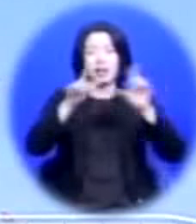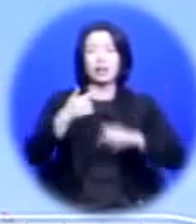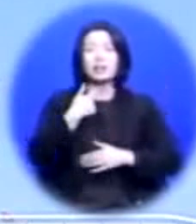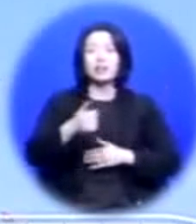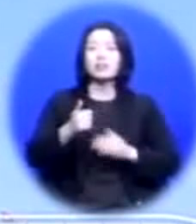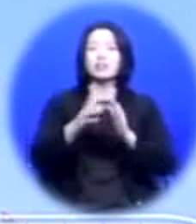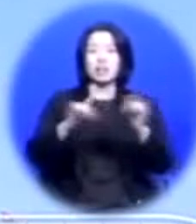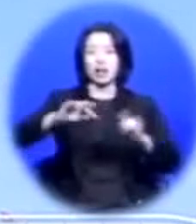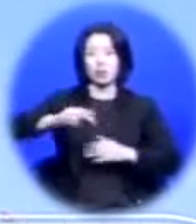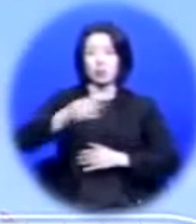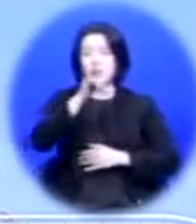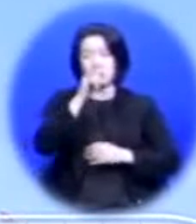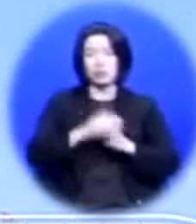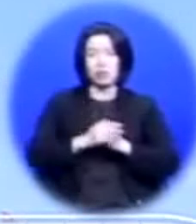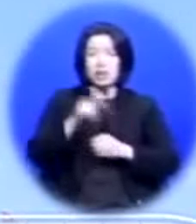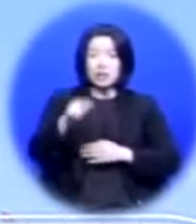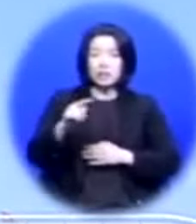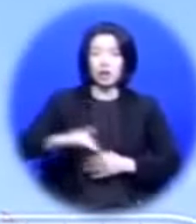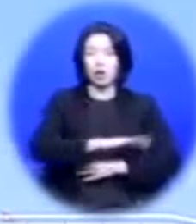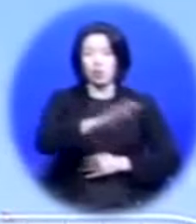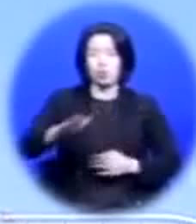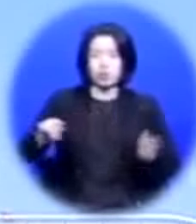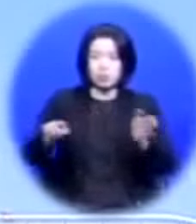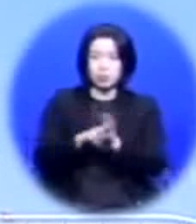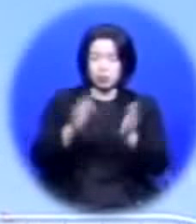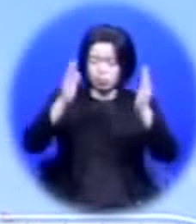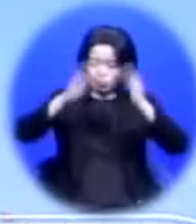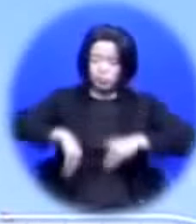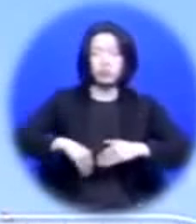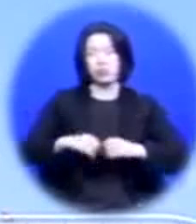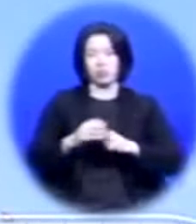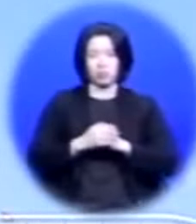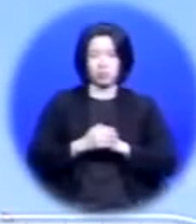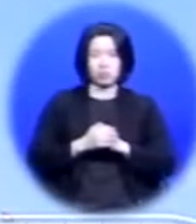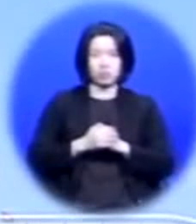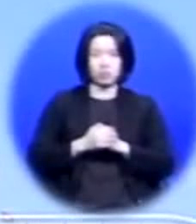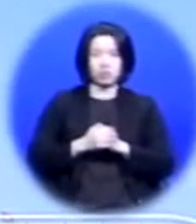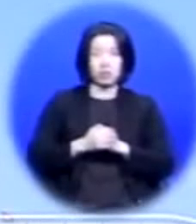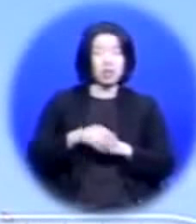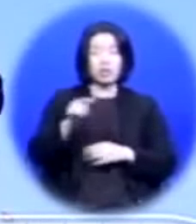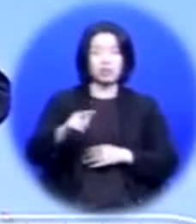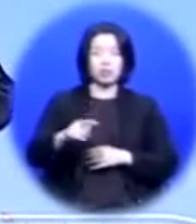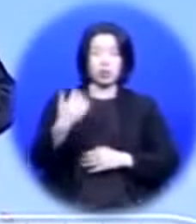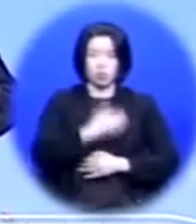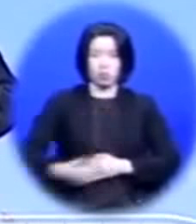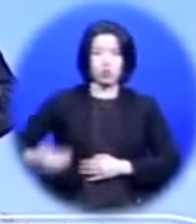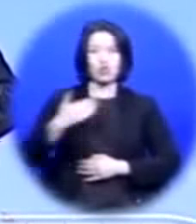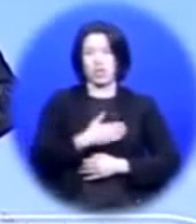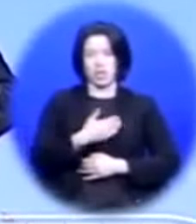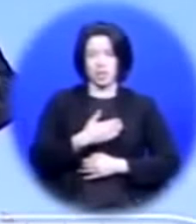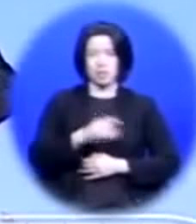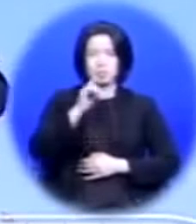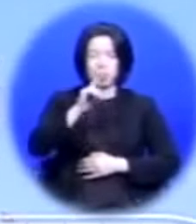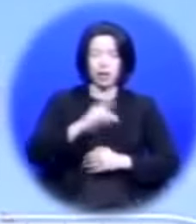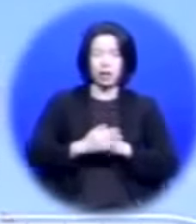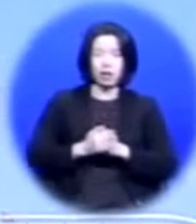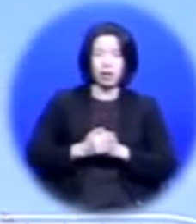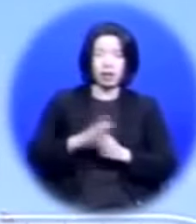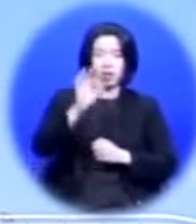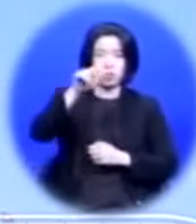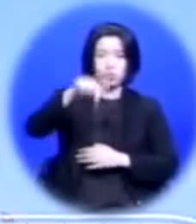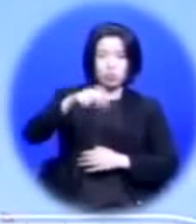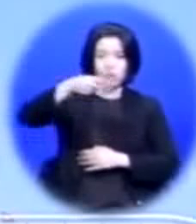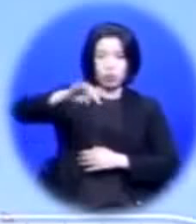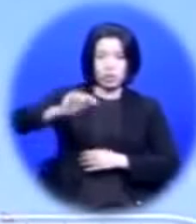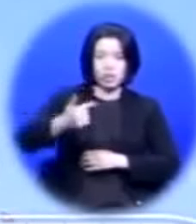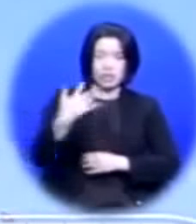거예요 그 그게 우리 믿음을 무너뜨리는 거지요 그걸 육신이라는 겁니다 우리가 육신을 가지고